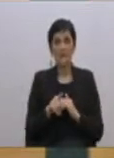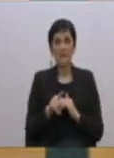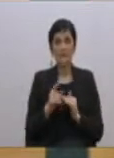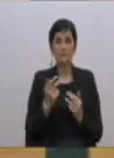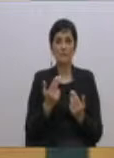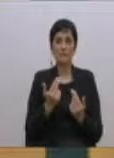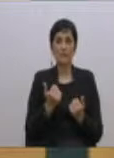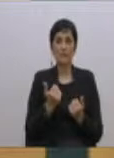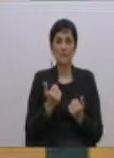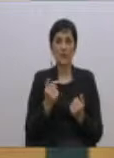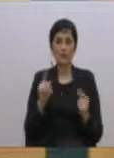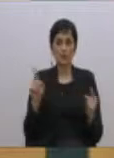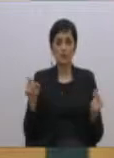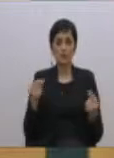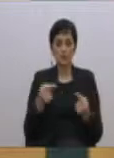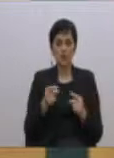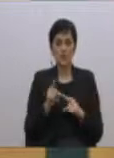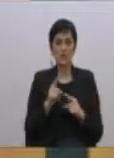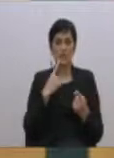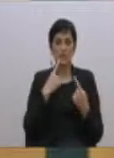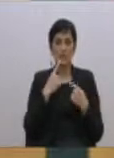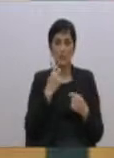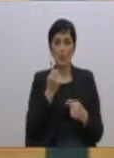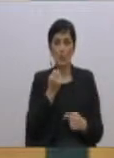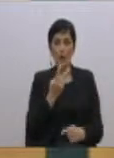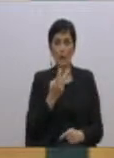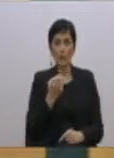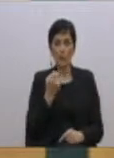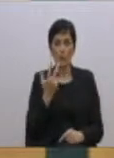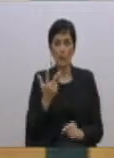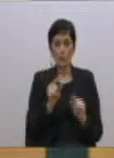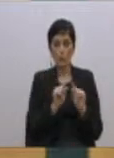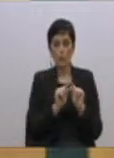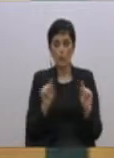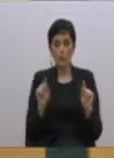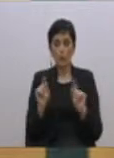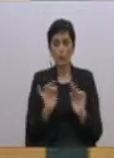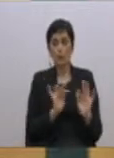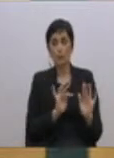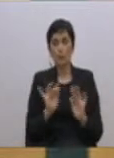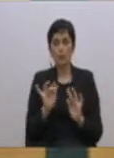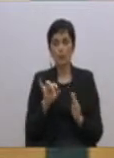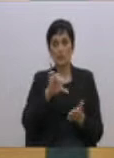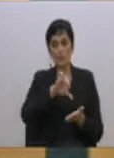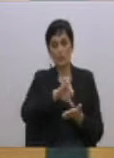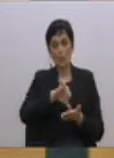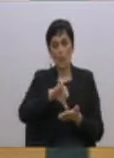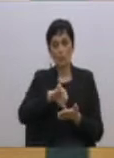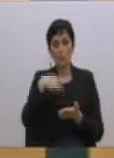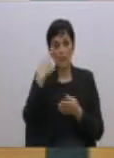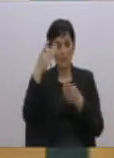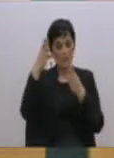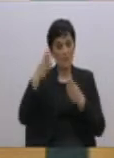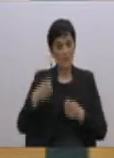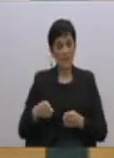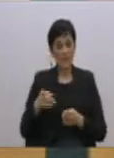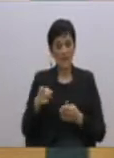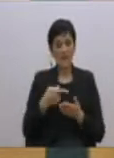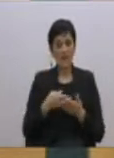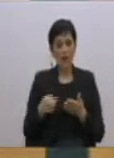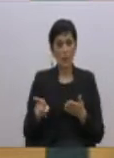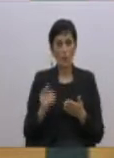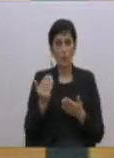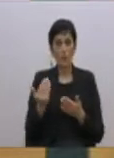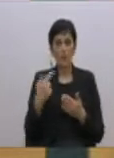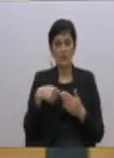da, și să amșe dacă ați saubarie metometometometă puncte bici im procedură bici monatile obisnă gane am piris camurit scuisada,